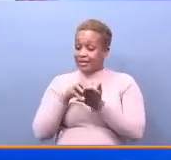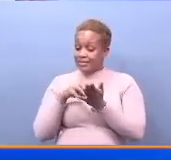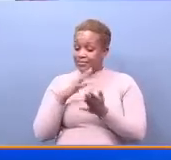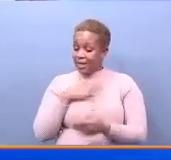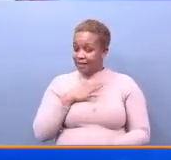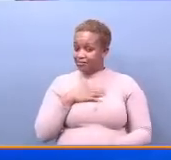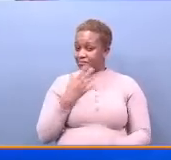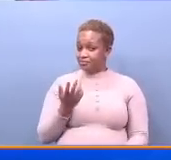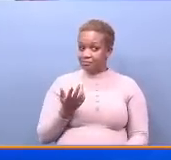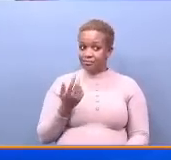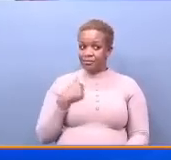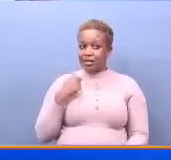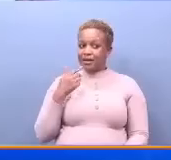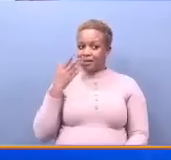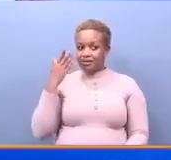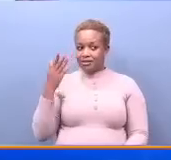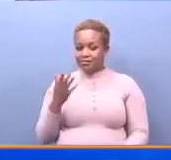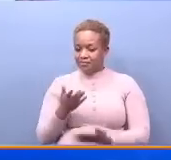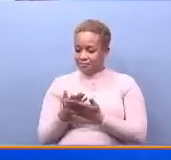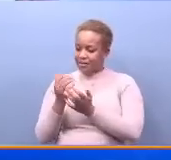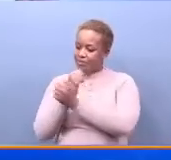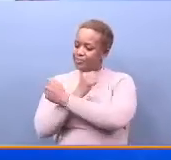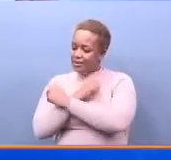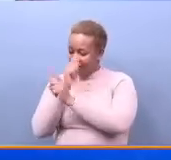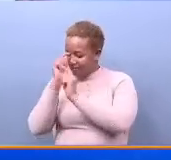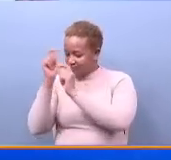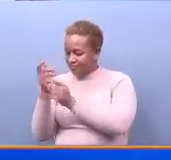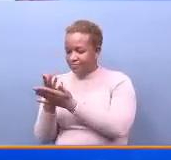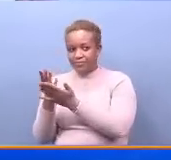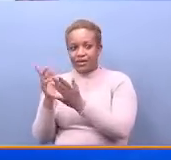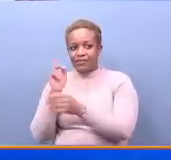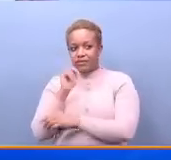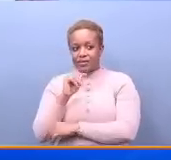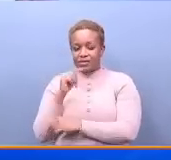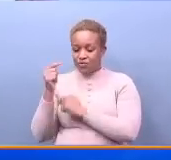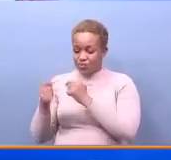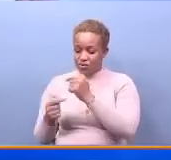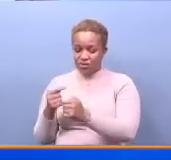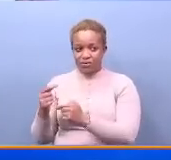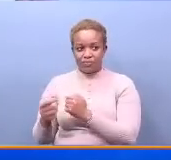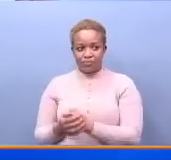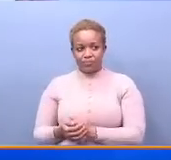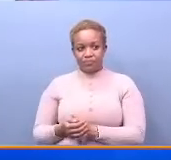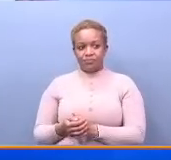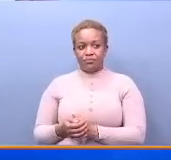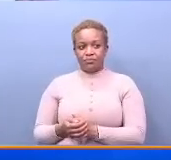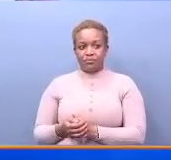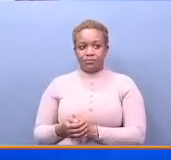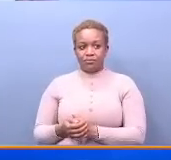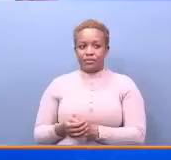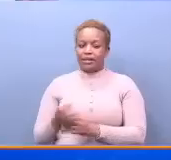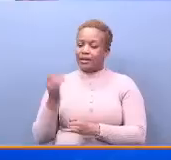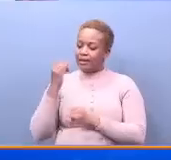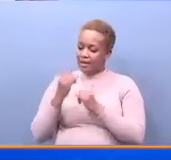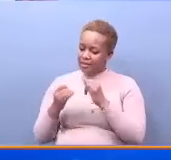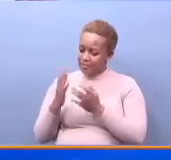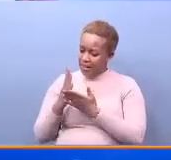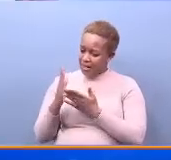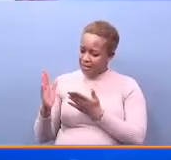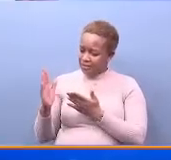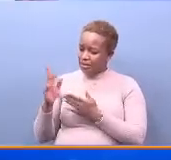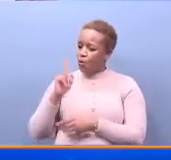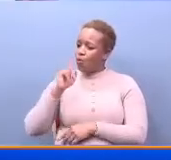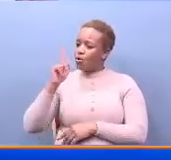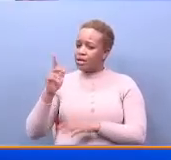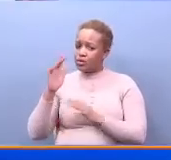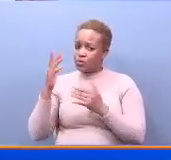sitakuacha swali ajibu swali dada yangu, nakupenda na kuheshimu, nimalize uendelee. Ukora ile alifanya ya mwisho akafanya direction